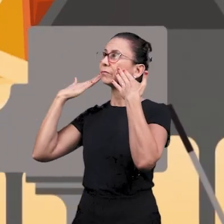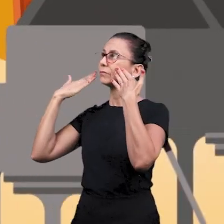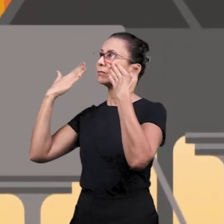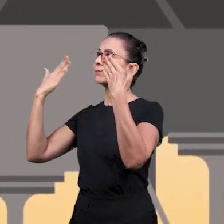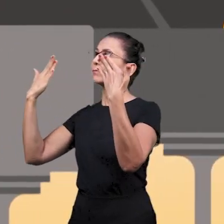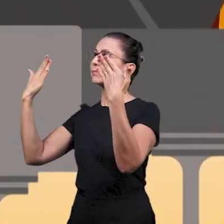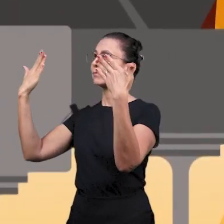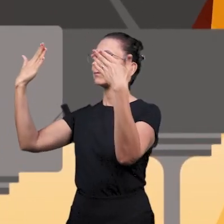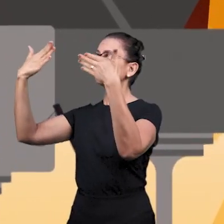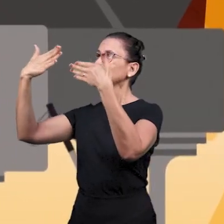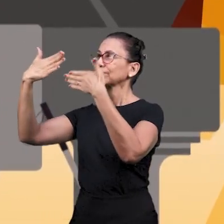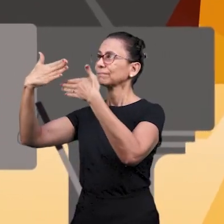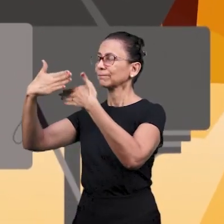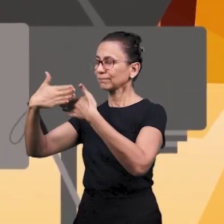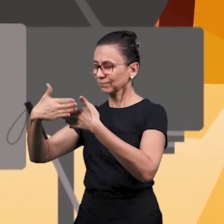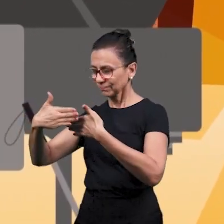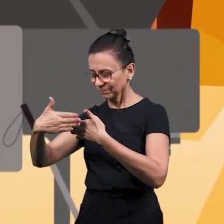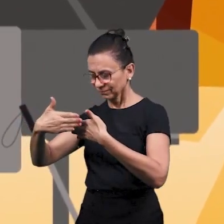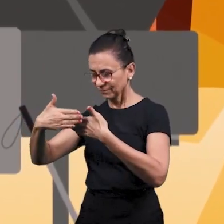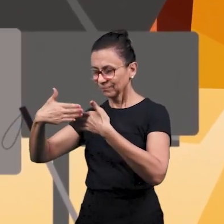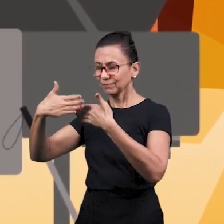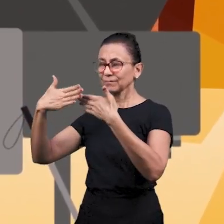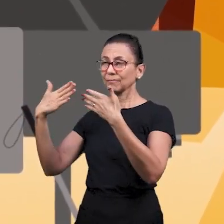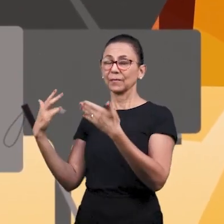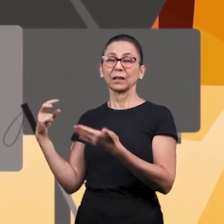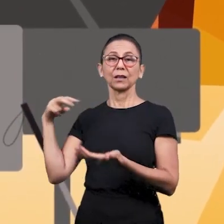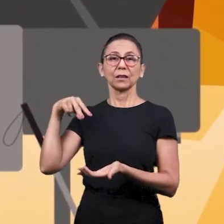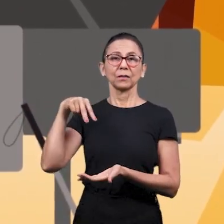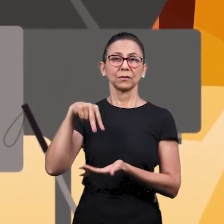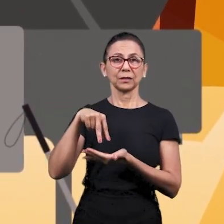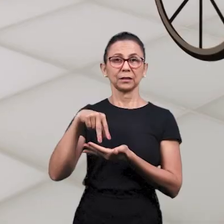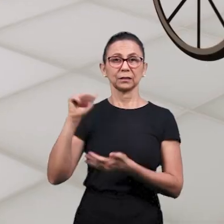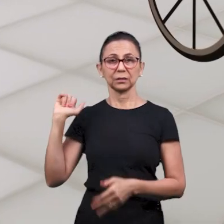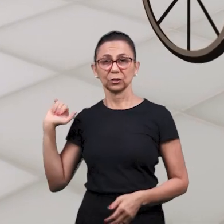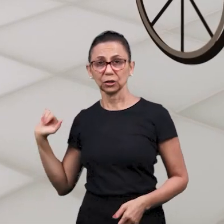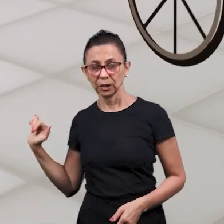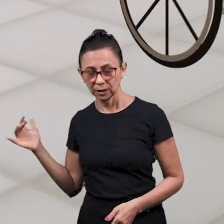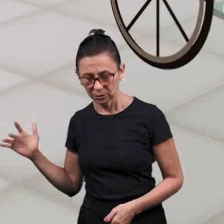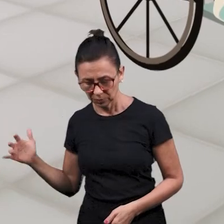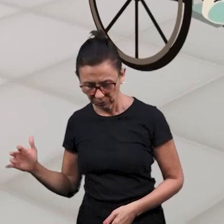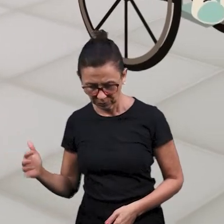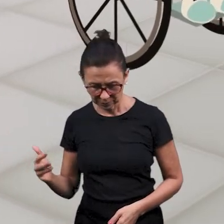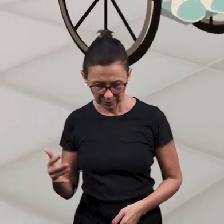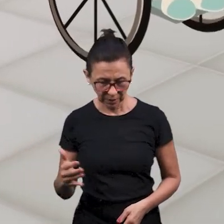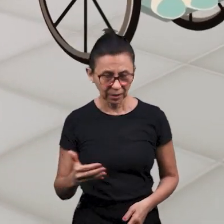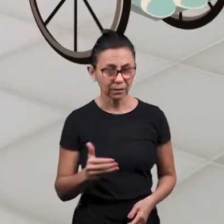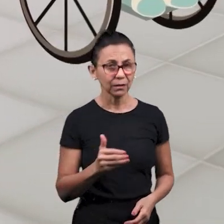Я пред Тобою, чтобы поклониться и прославить Тебя.